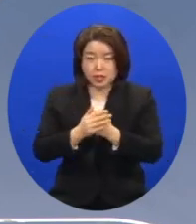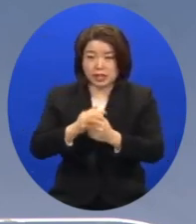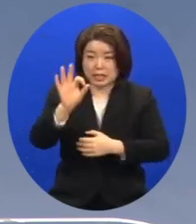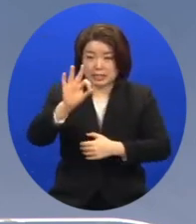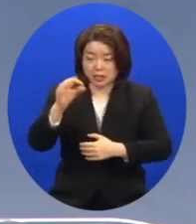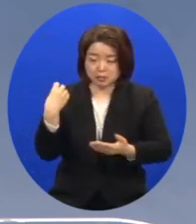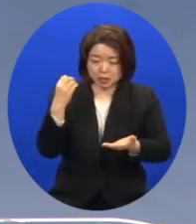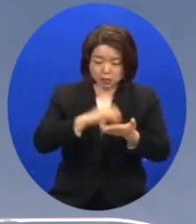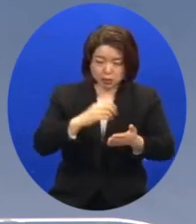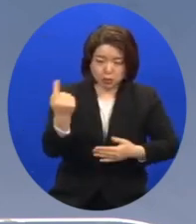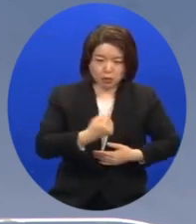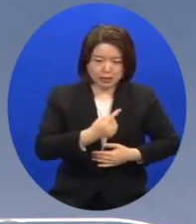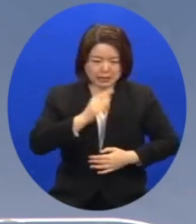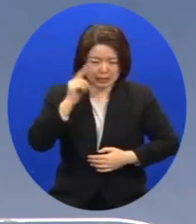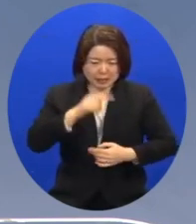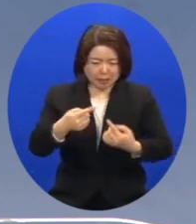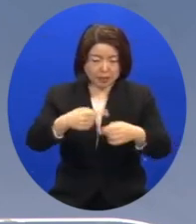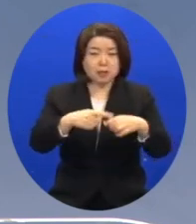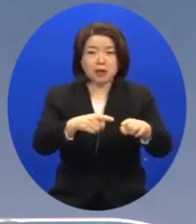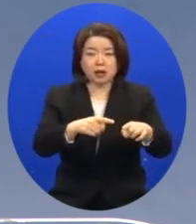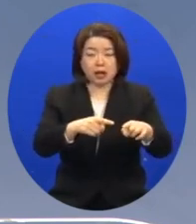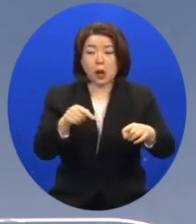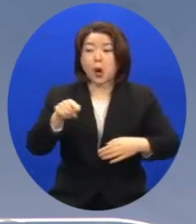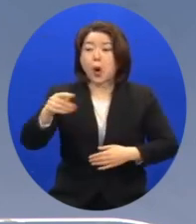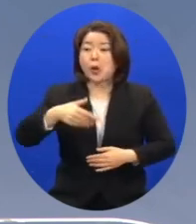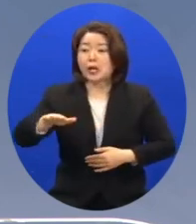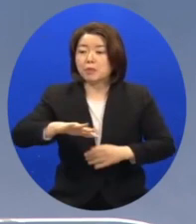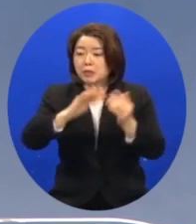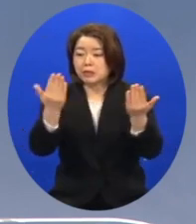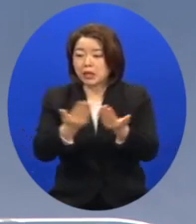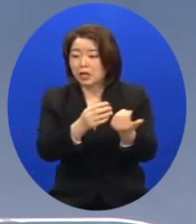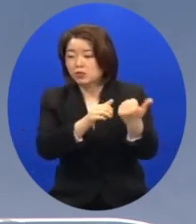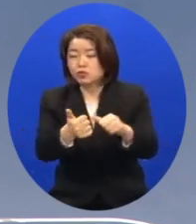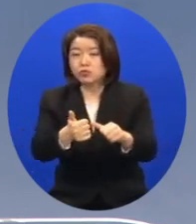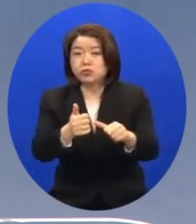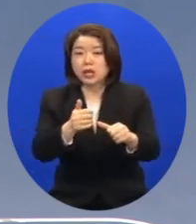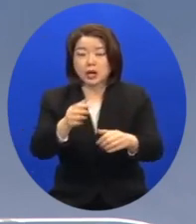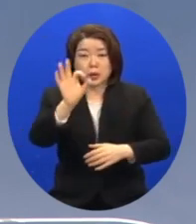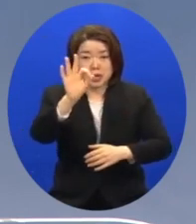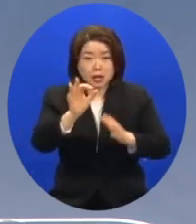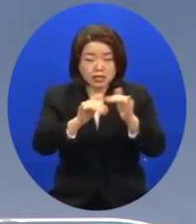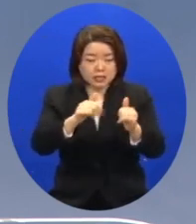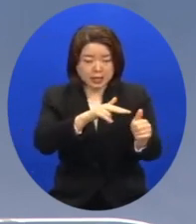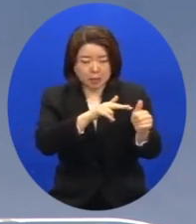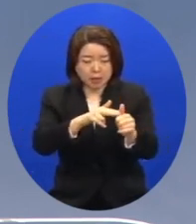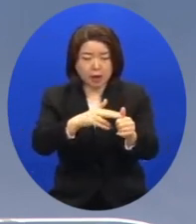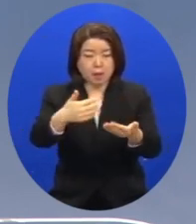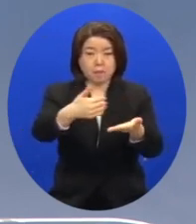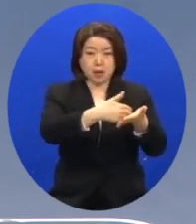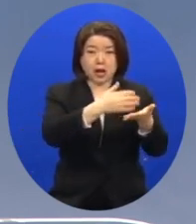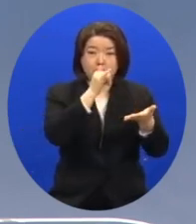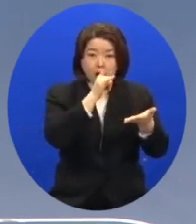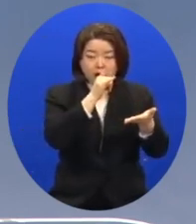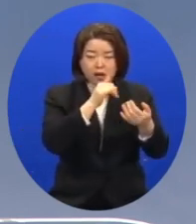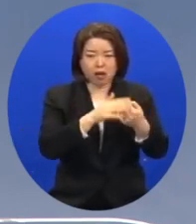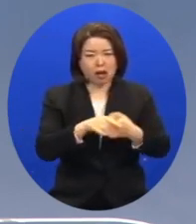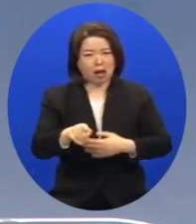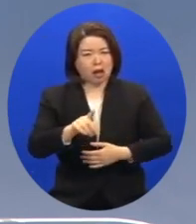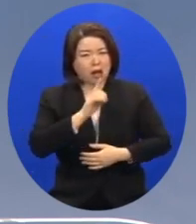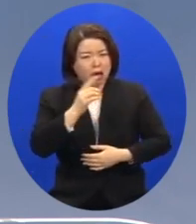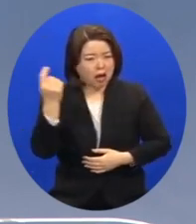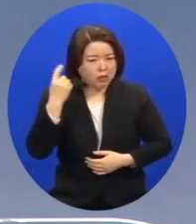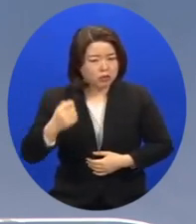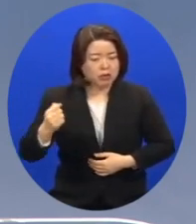우리가 그 가나안 땅 들어가면 다 죽는다는 이스라엘 백성들이 그 보고를 듣고 전부다 다 탄식을 하고